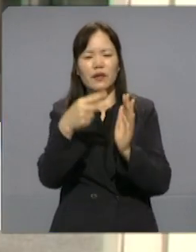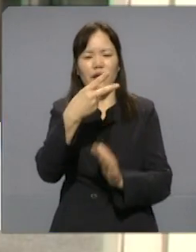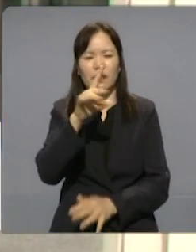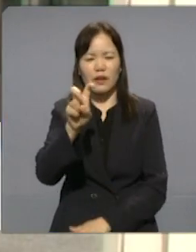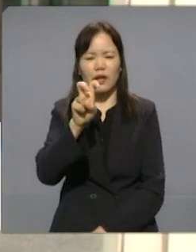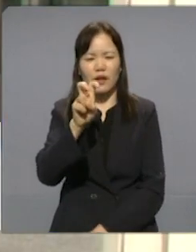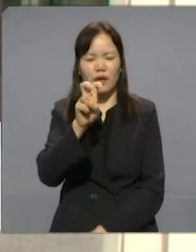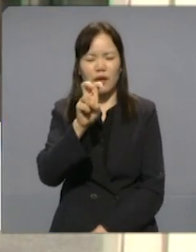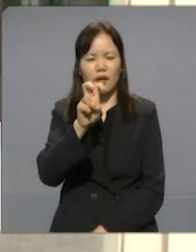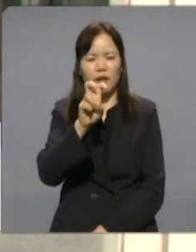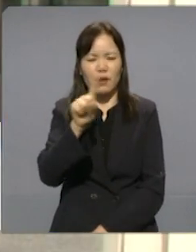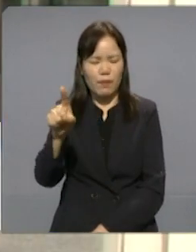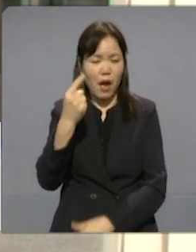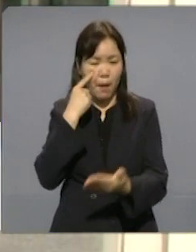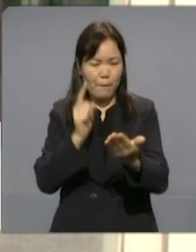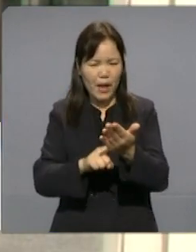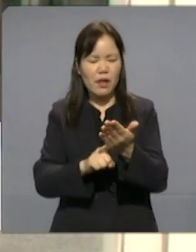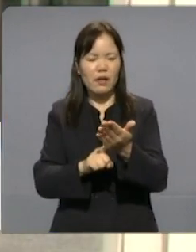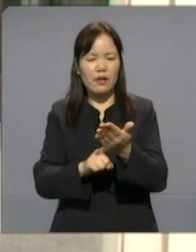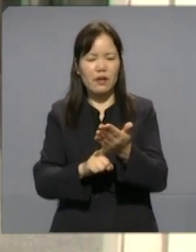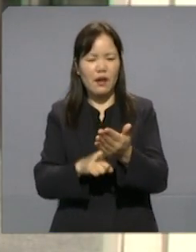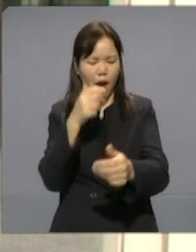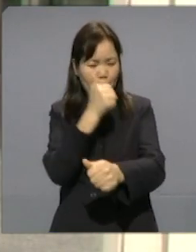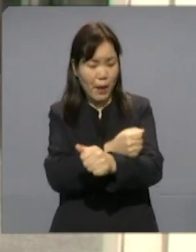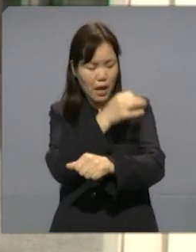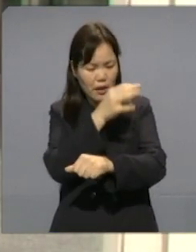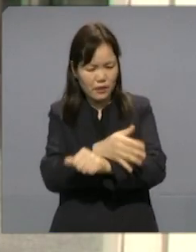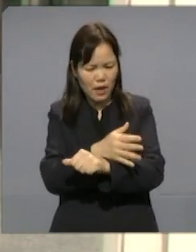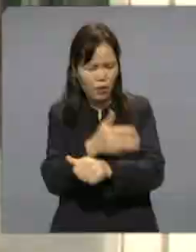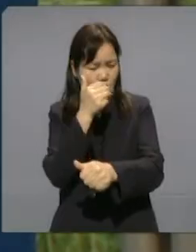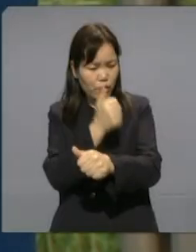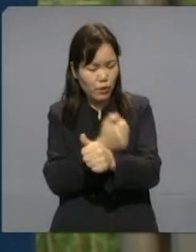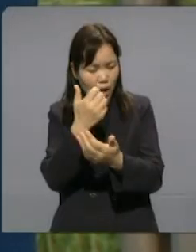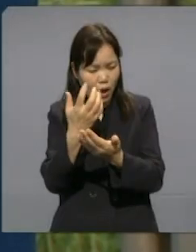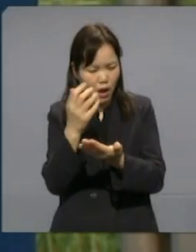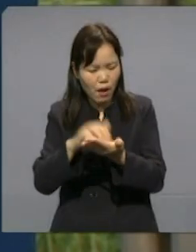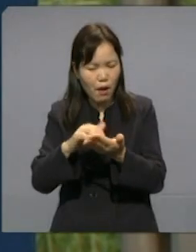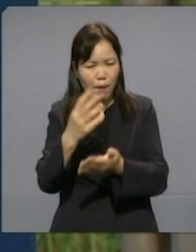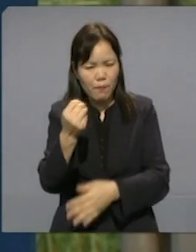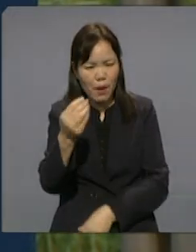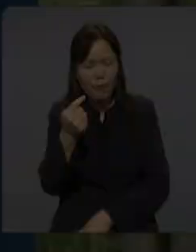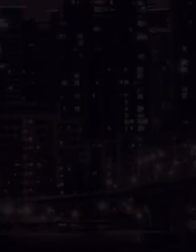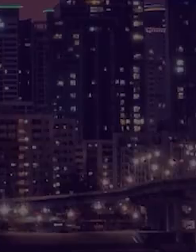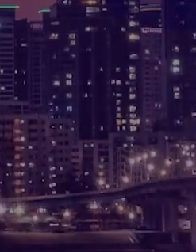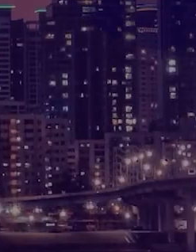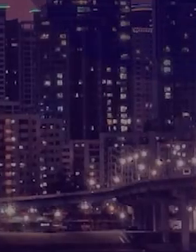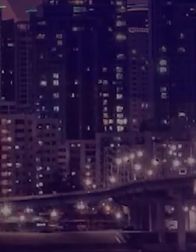양성 반응이 나왔고 경찰은 마약 구입 경로와 투약 횟수를 조사하고 있습니다.